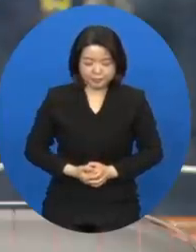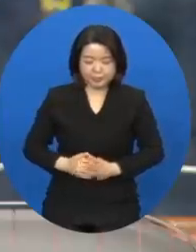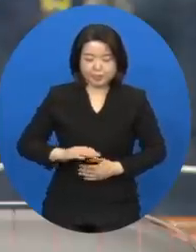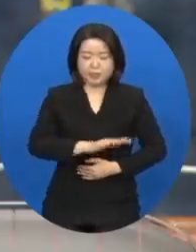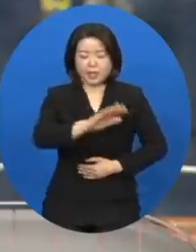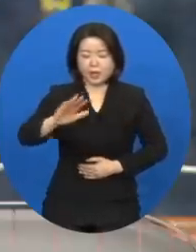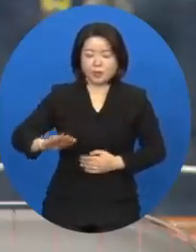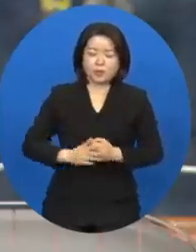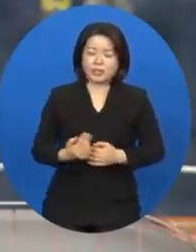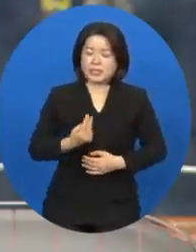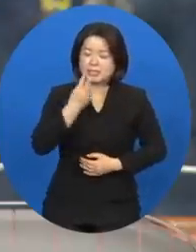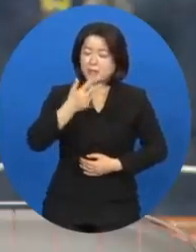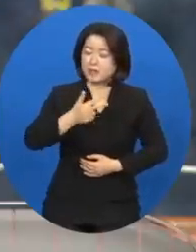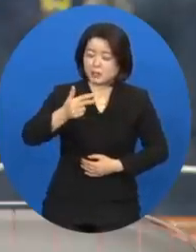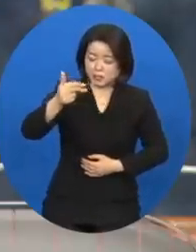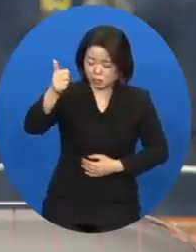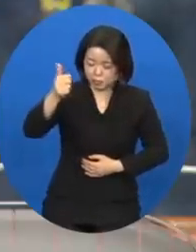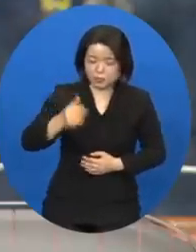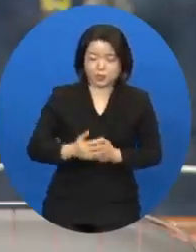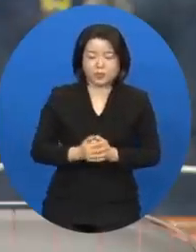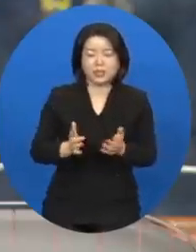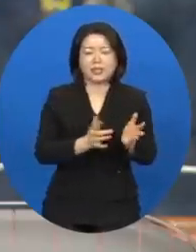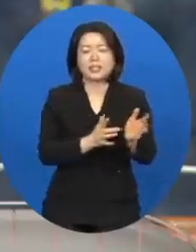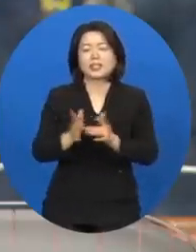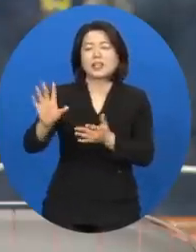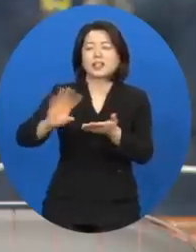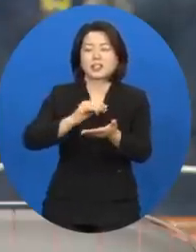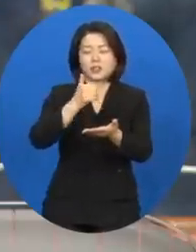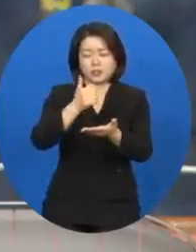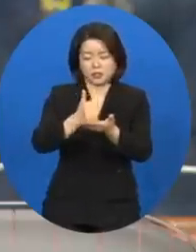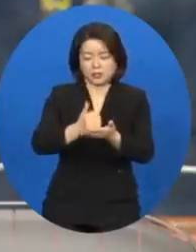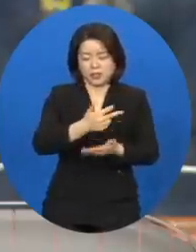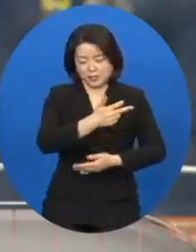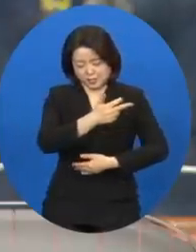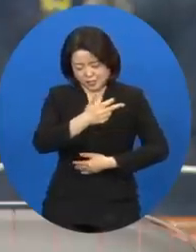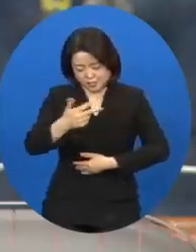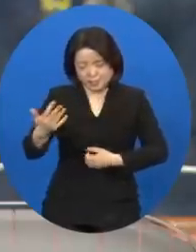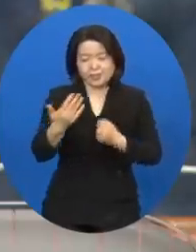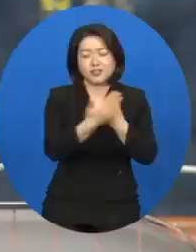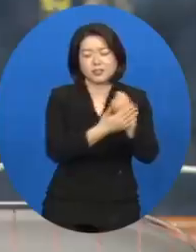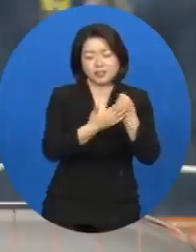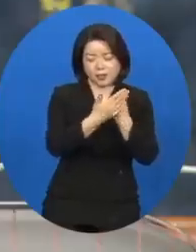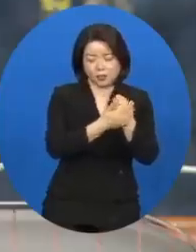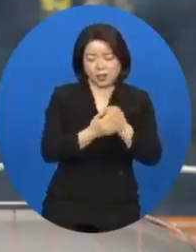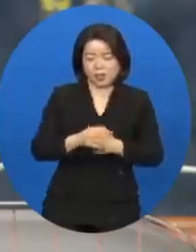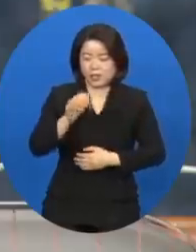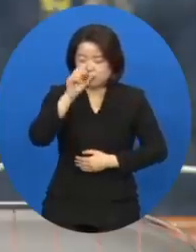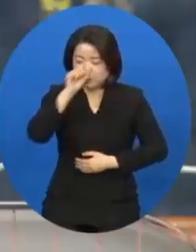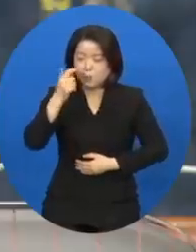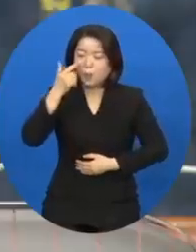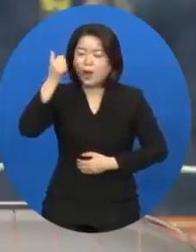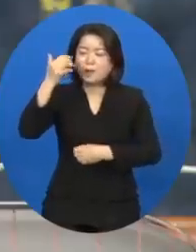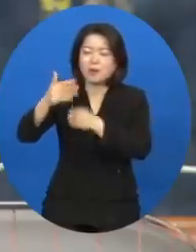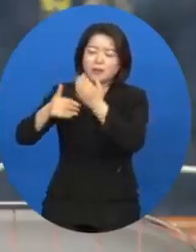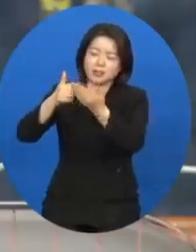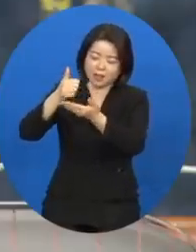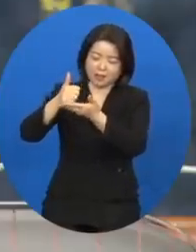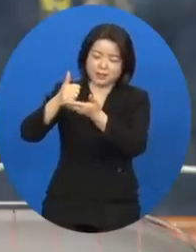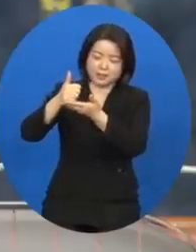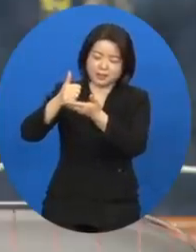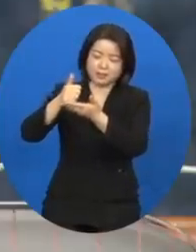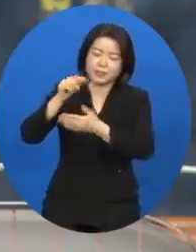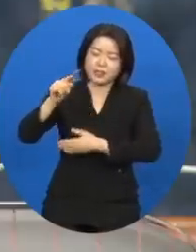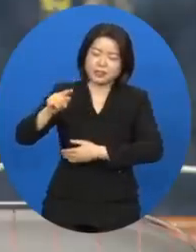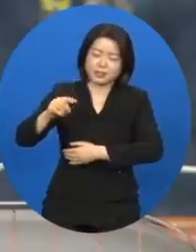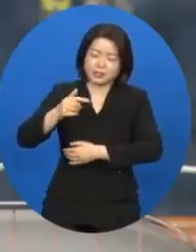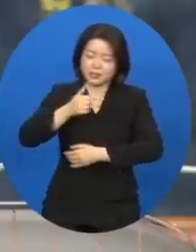우리의 생명의 주 예수 그리스도의 크신 은혜와 좋으신 아버지 하나님 그